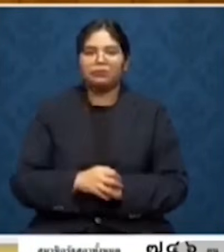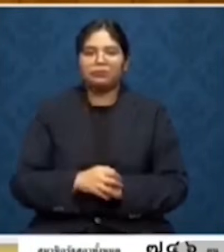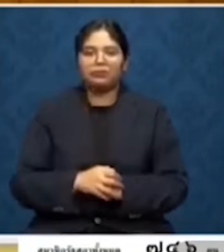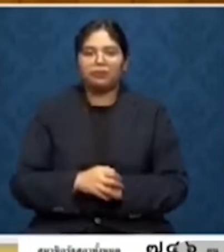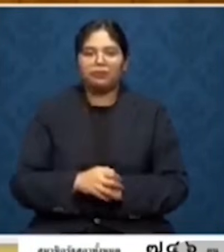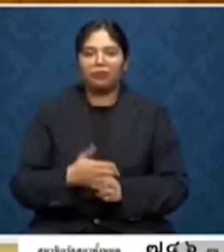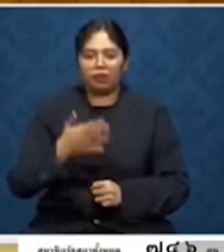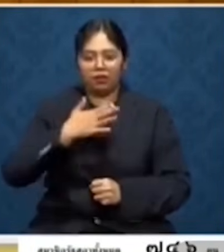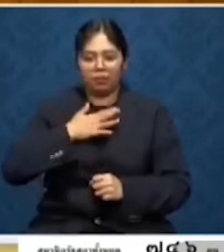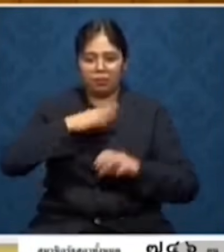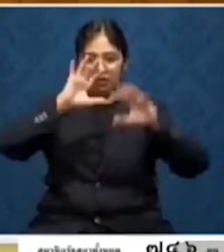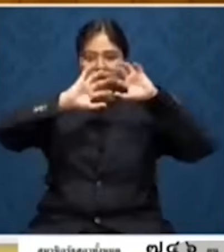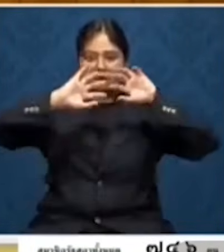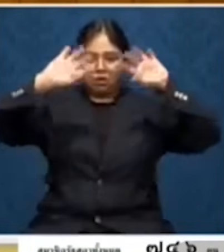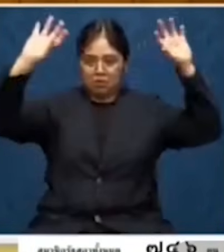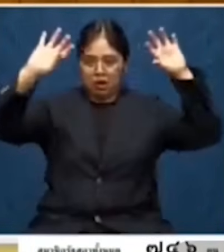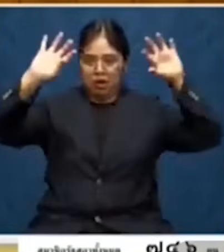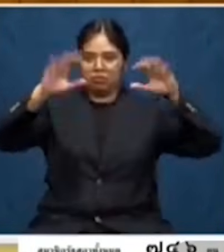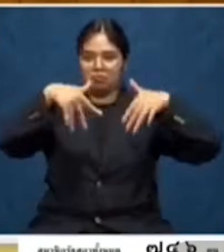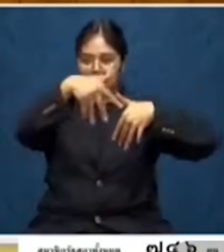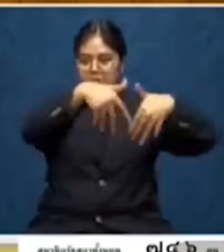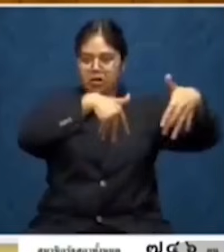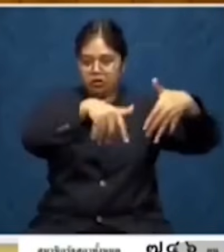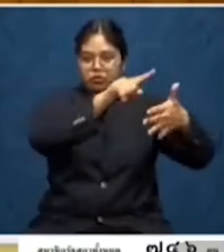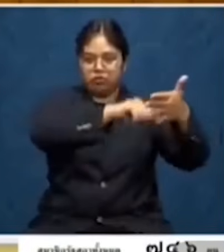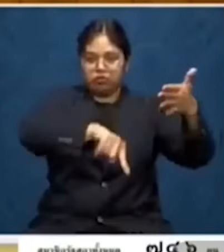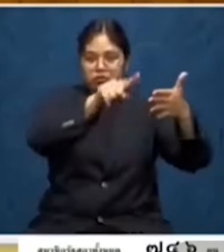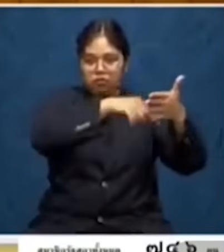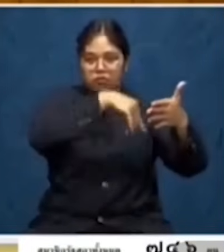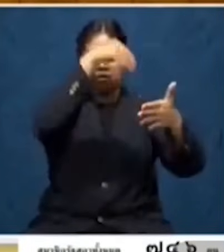รเราเป็นรัฐบาลที่มาจากประชาชนทั้งประเทศ